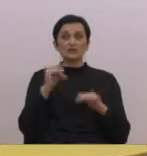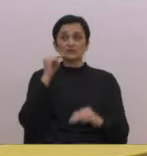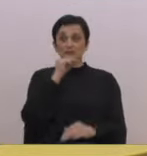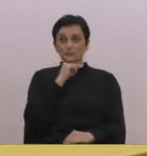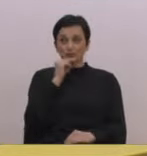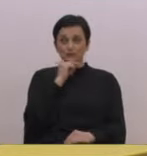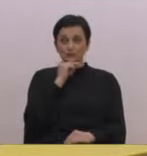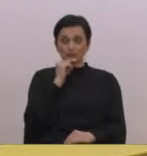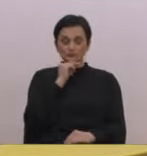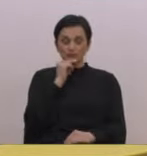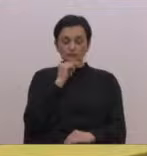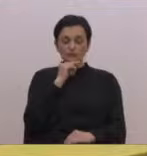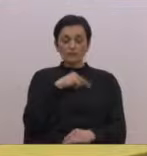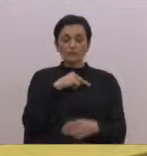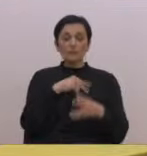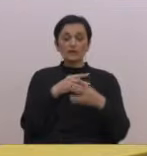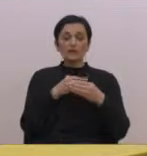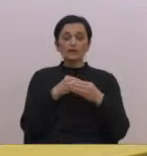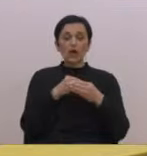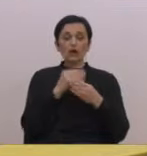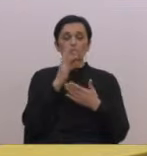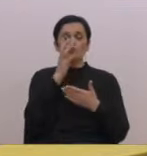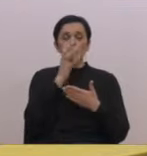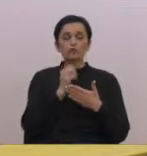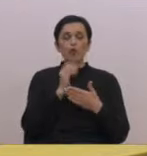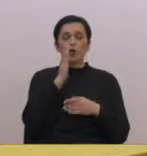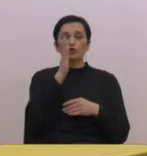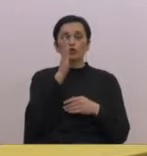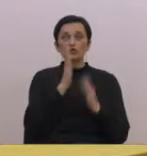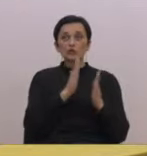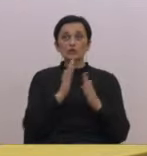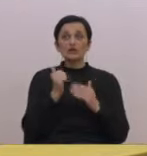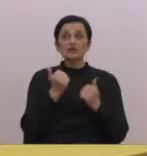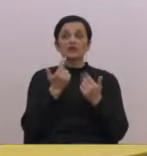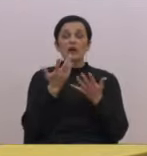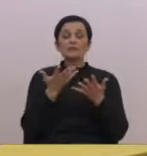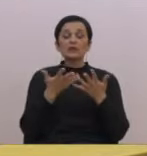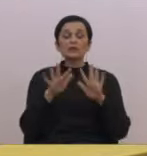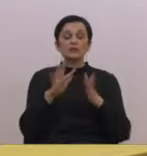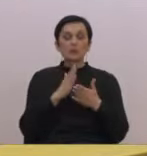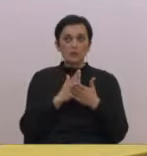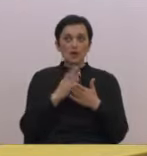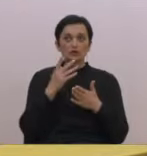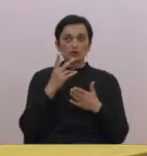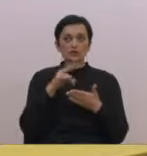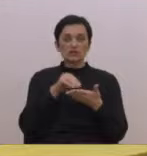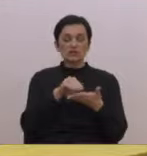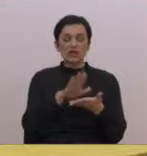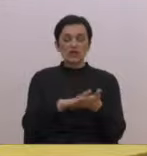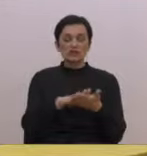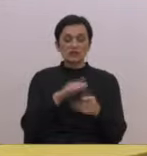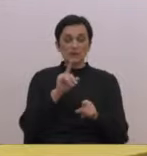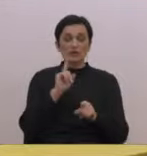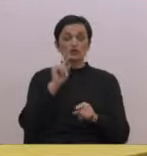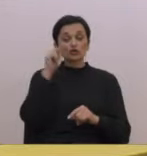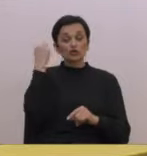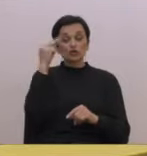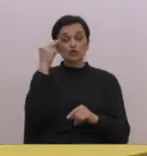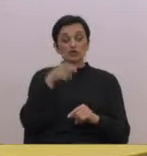ეკონომიკური თანამშრომლობის პოტენციალის მიხედვით იზომება თუმცა რამდენია მეტი ალბათ არის ეს დასაფიქსირებელი ხოლო რაც შეეხება